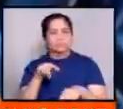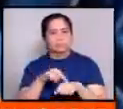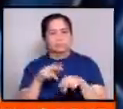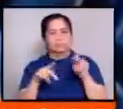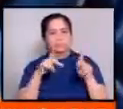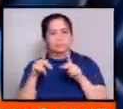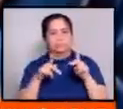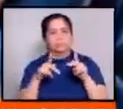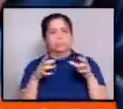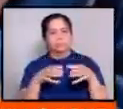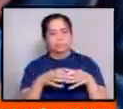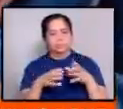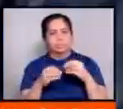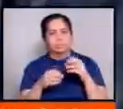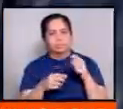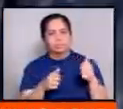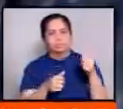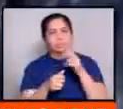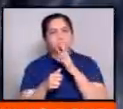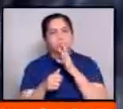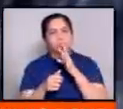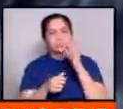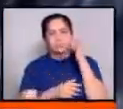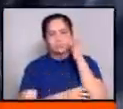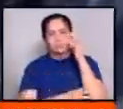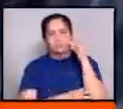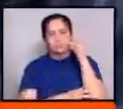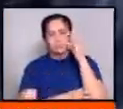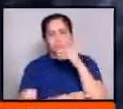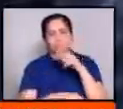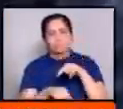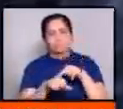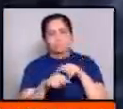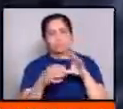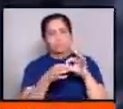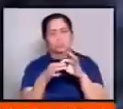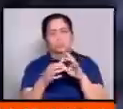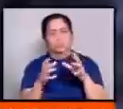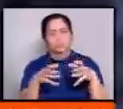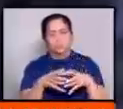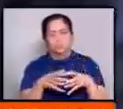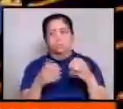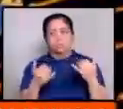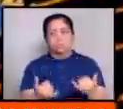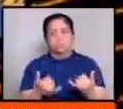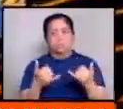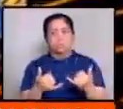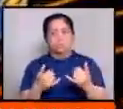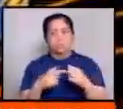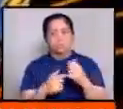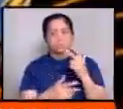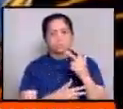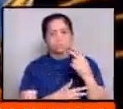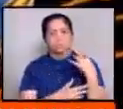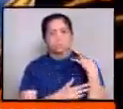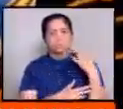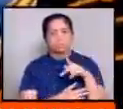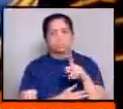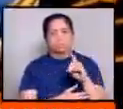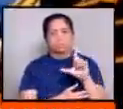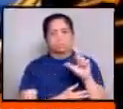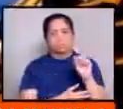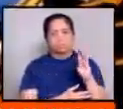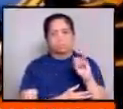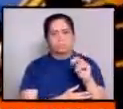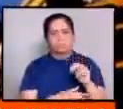Nationalist People's Coalition at Deputy Speaker Fredenil Castro ng National Unity Party. Sa kasalukuyan, may 3 kandidato ang